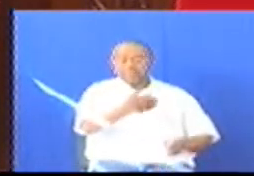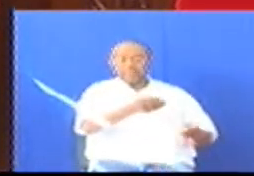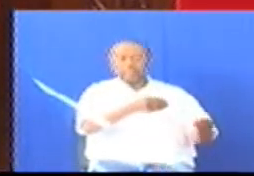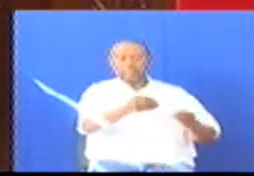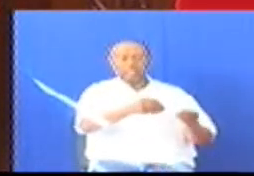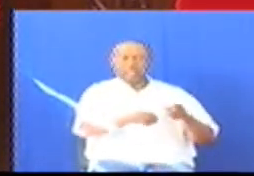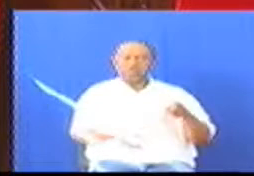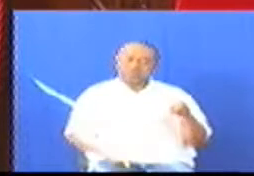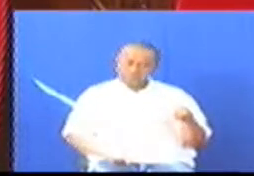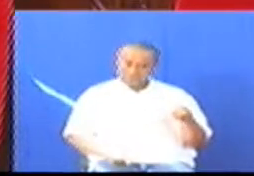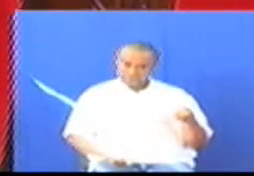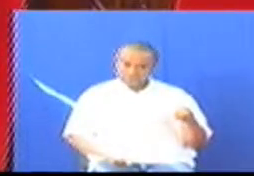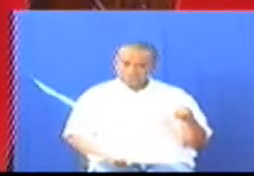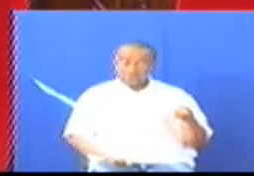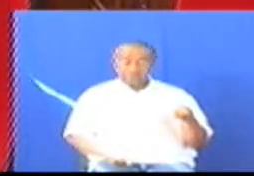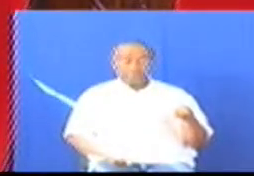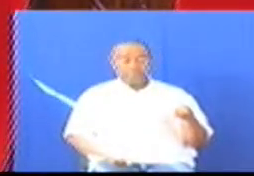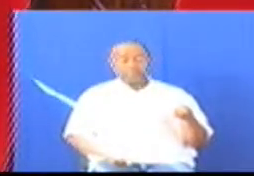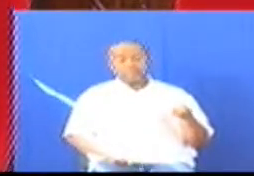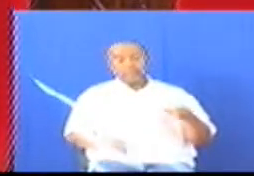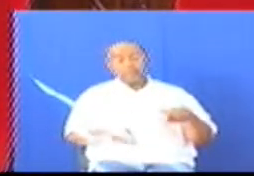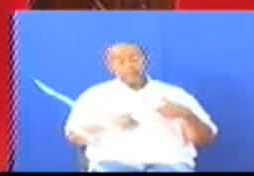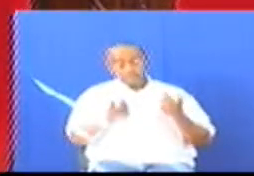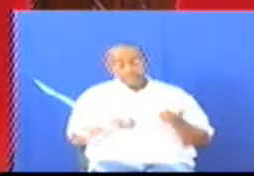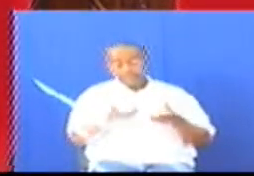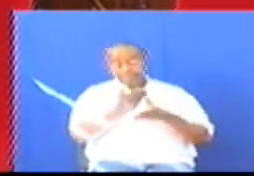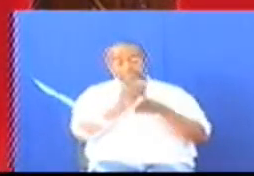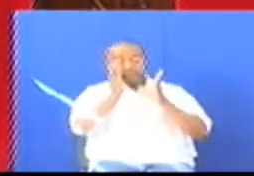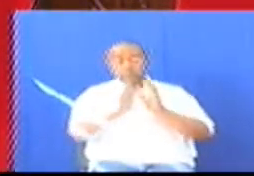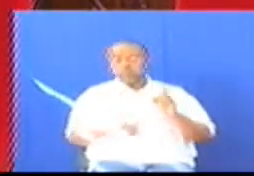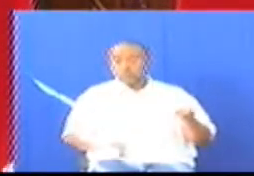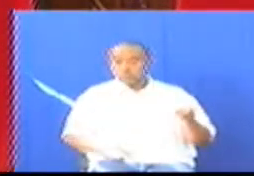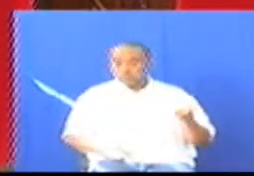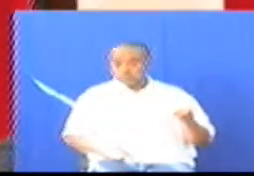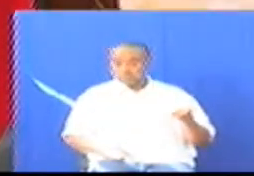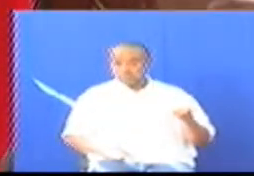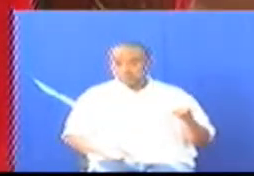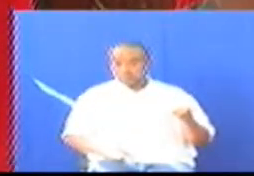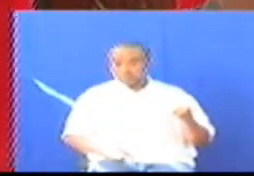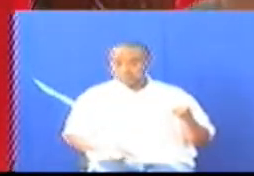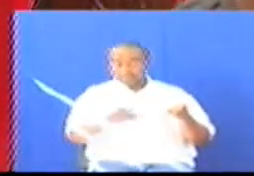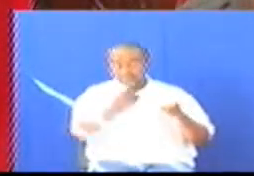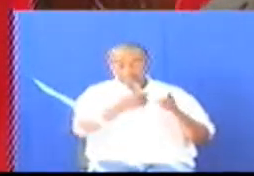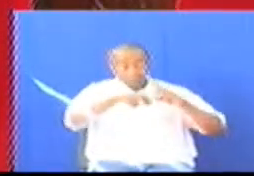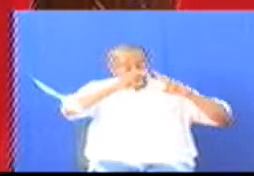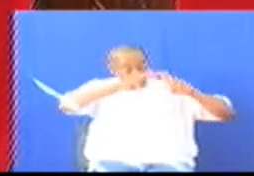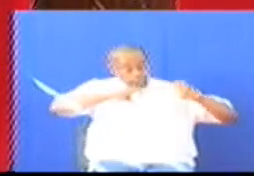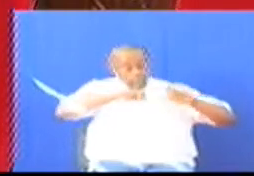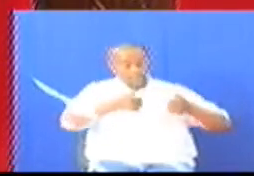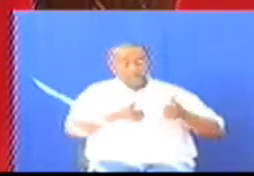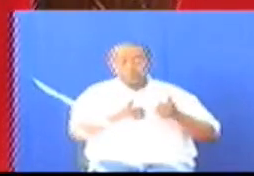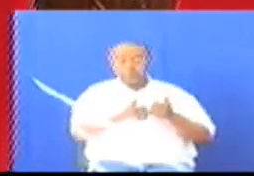kama pesa chakavu, lakini BOT hawakuzi hawakukagua hizi fedha, wala hawakuzihesabu, wala